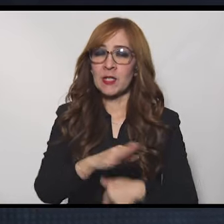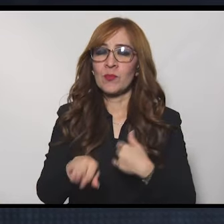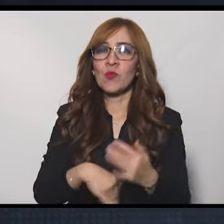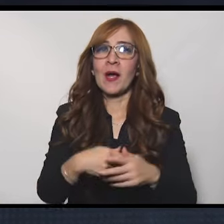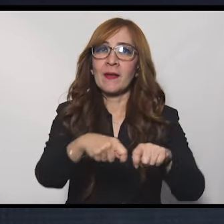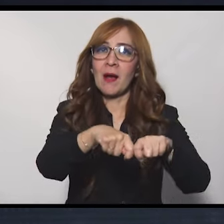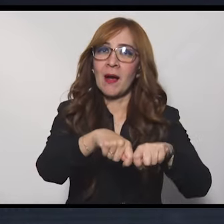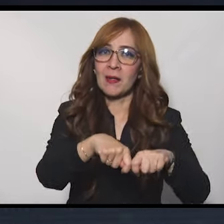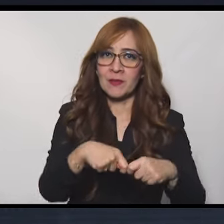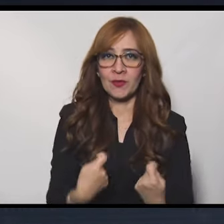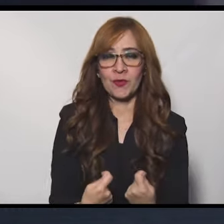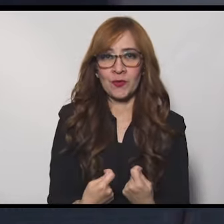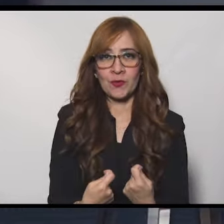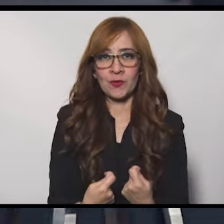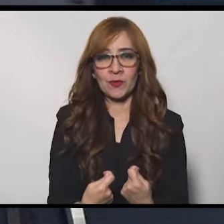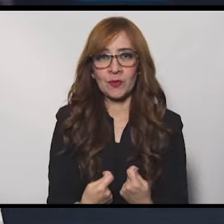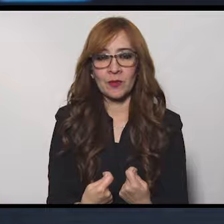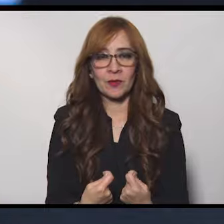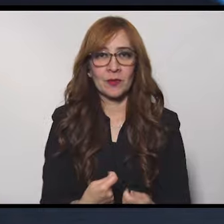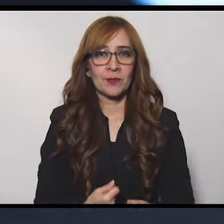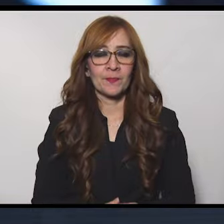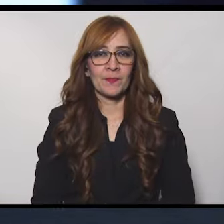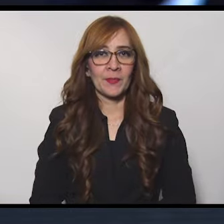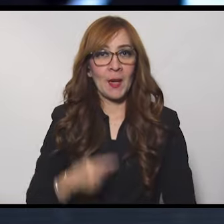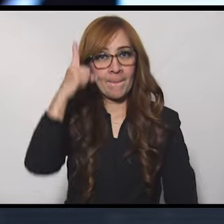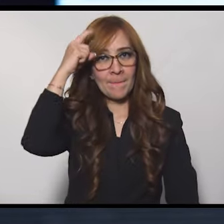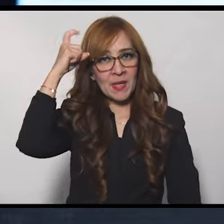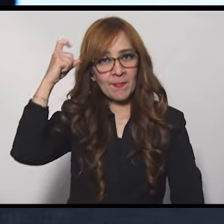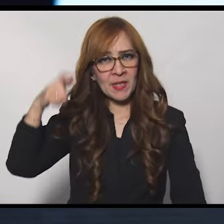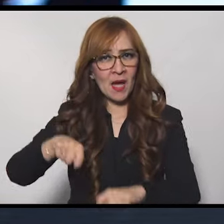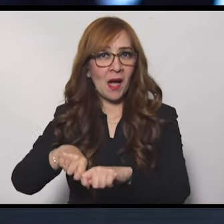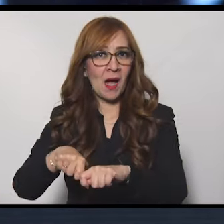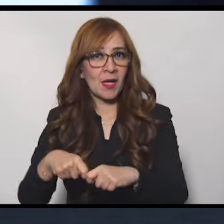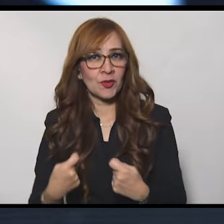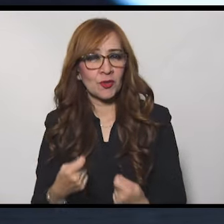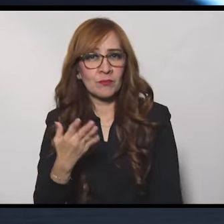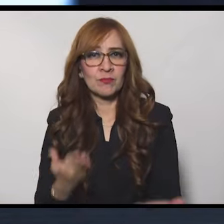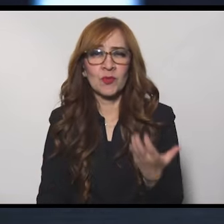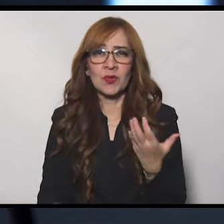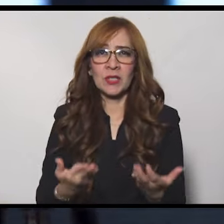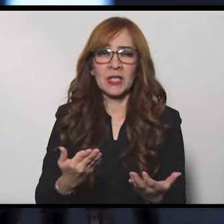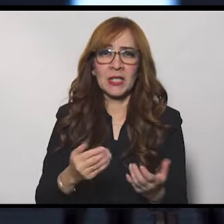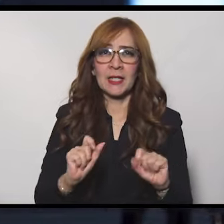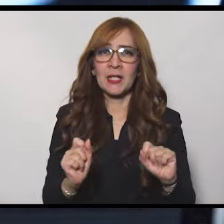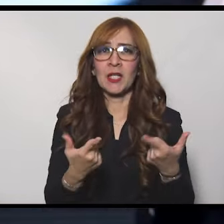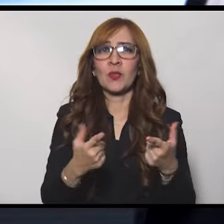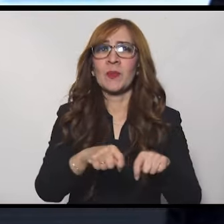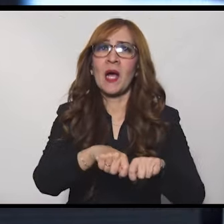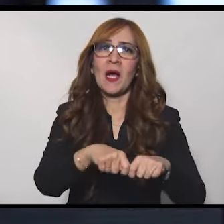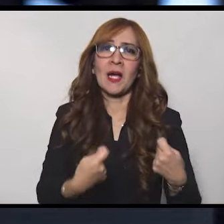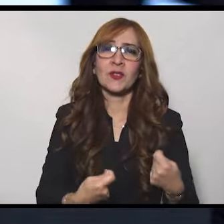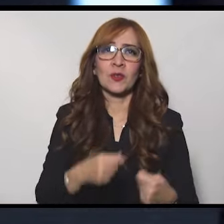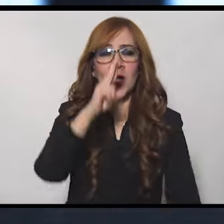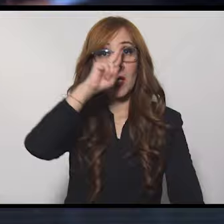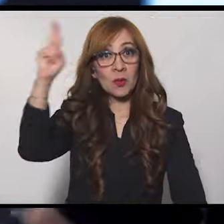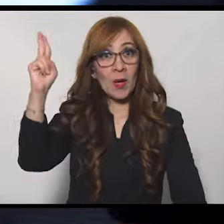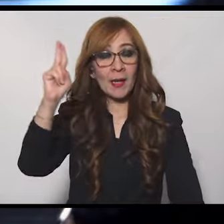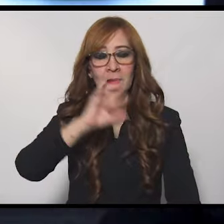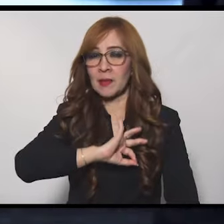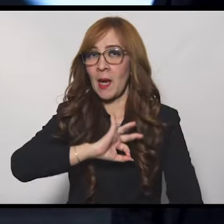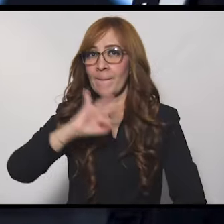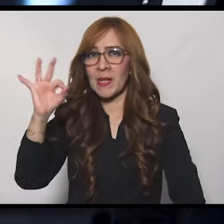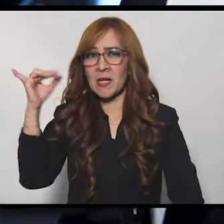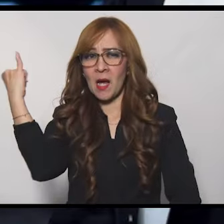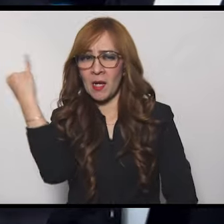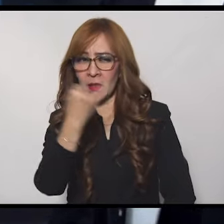yang hancur, your broken dream, our broken dream, maybe our broken life, Tuhan gak pernah pandang hina.